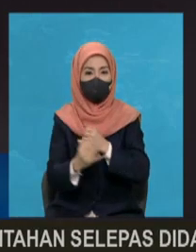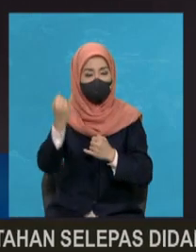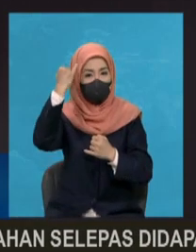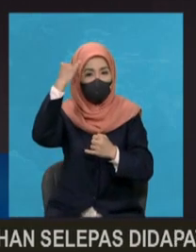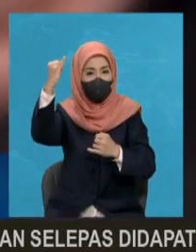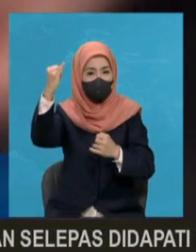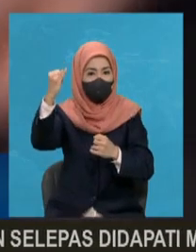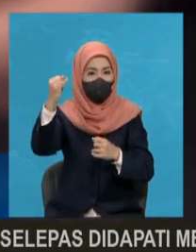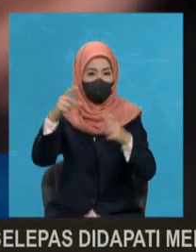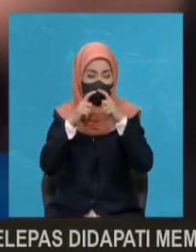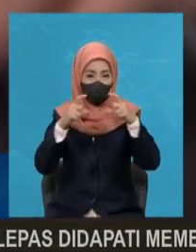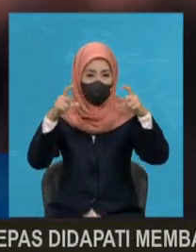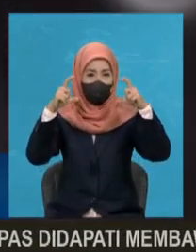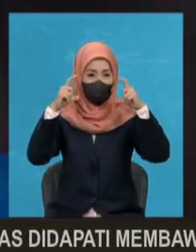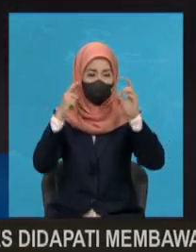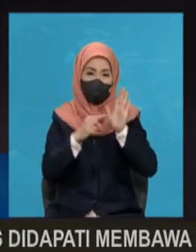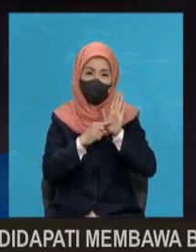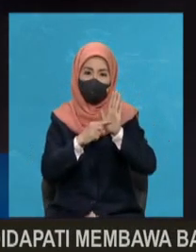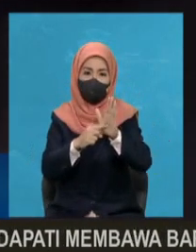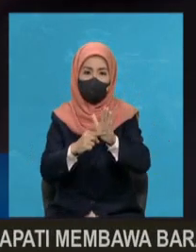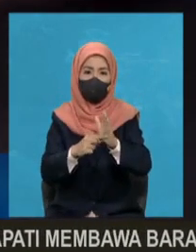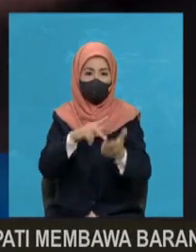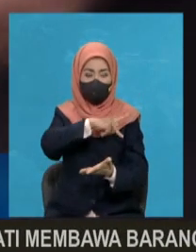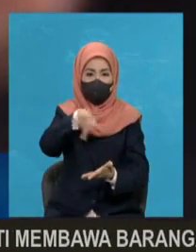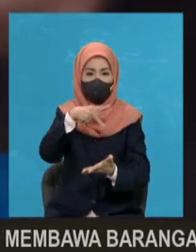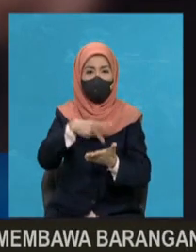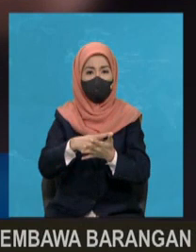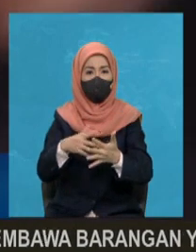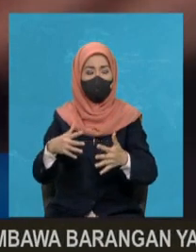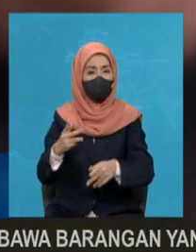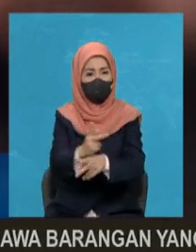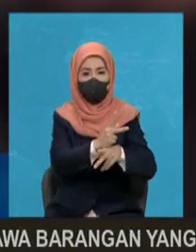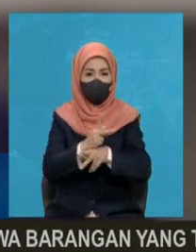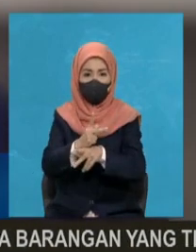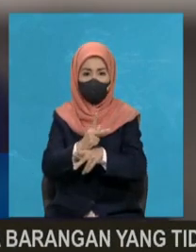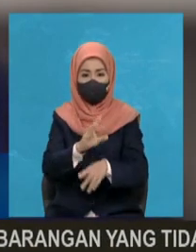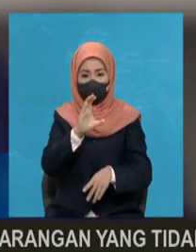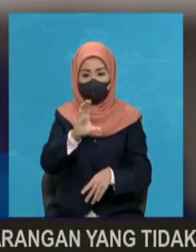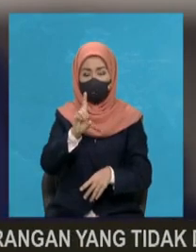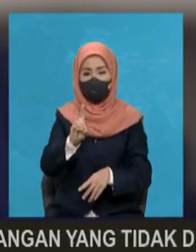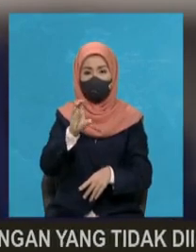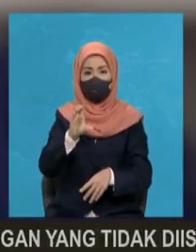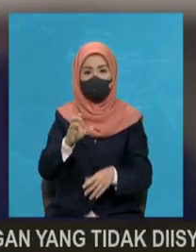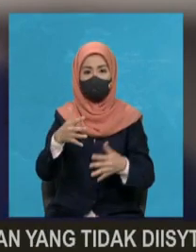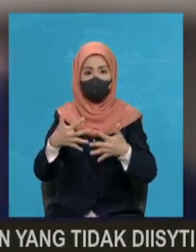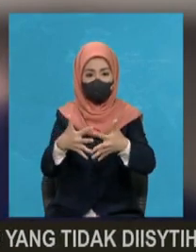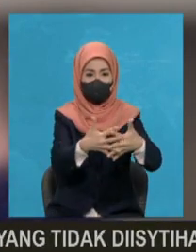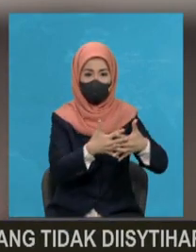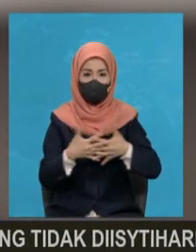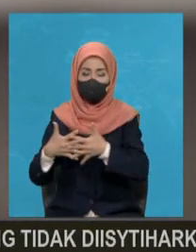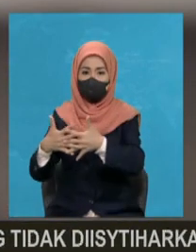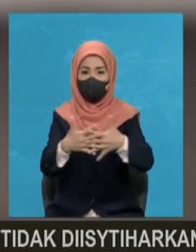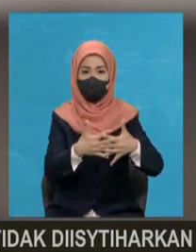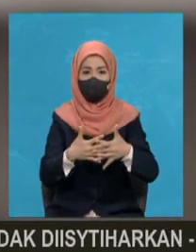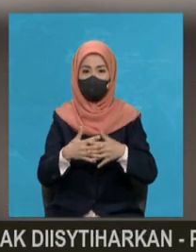asal tahun 2004 sini mulai diperkenalkan oleh pusat pengawalan dan pencegahan penyakit CDC Amerika Serikat